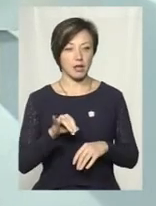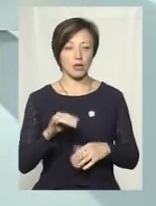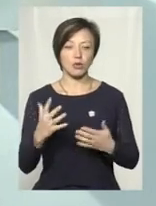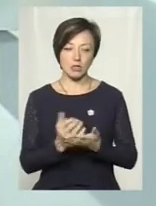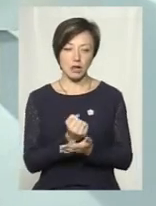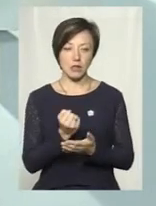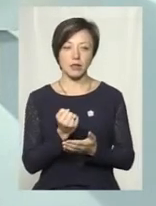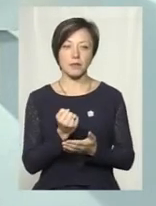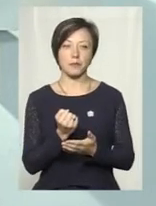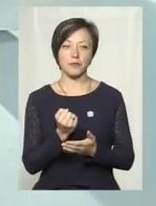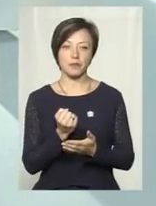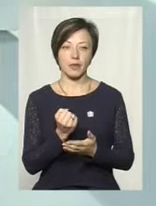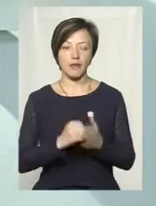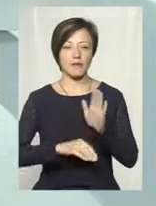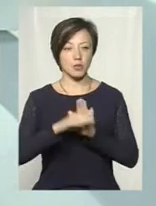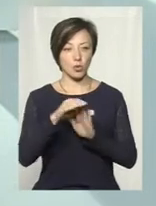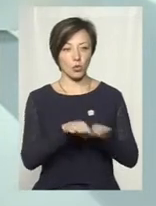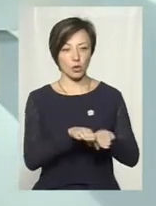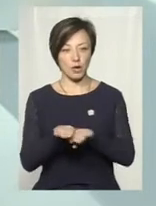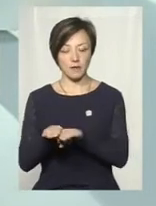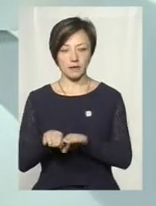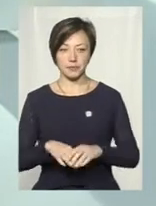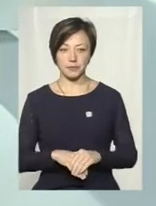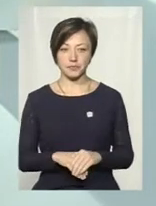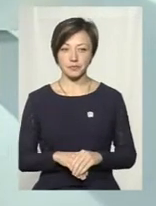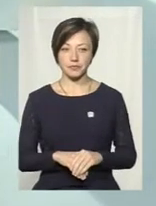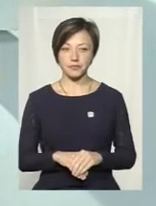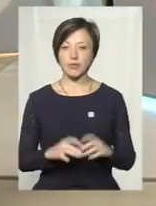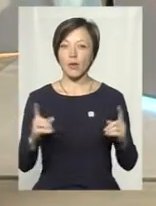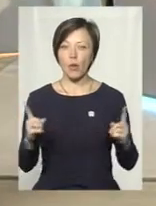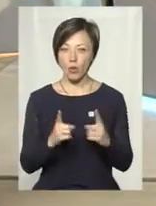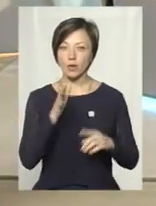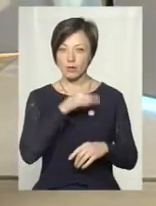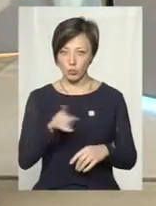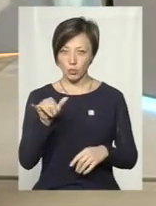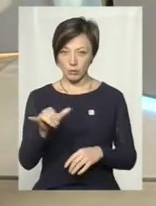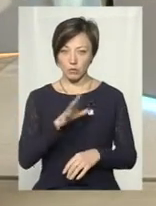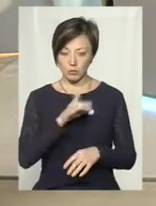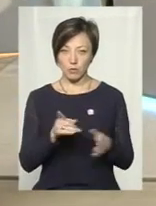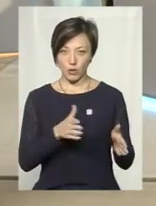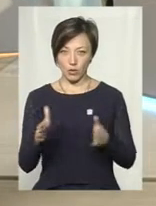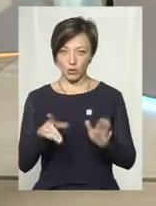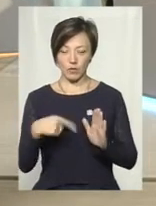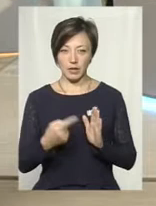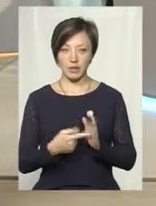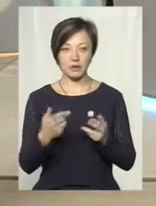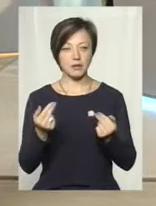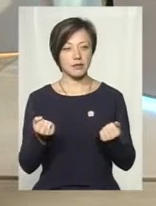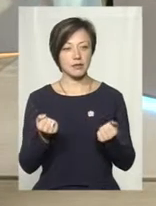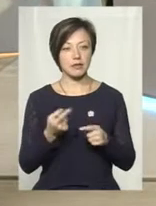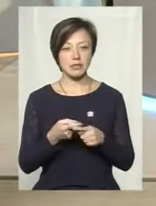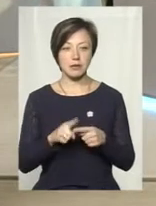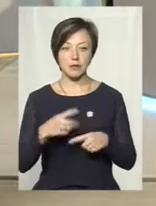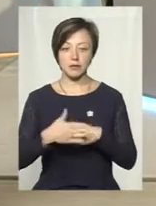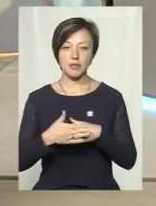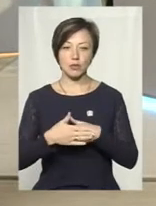досягли досить такого високого рівня. Тобто короткий проміжок часу у них був, аби підготуватися? Це